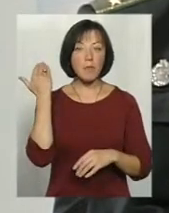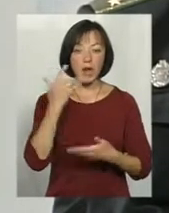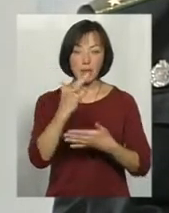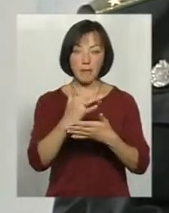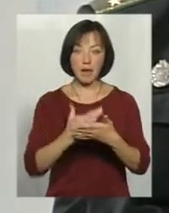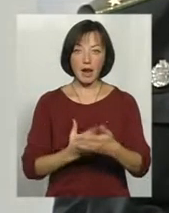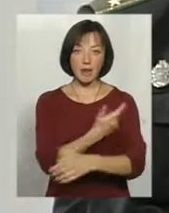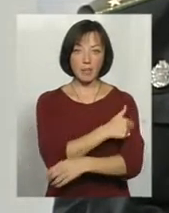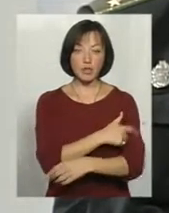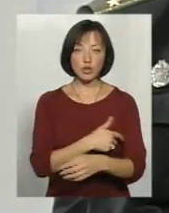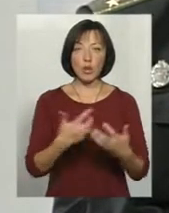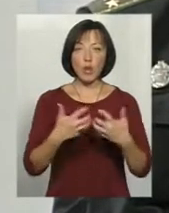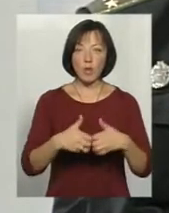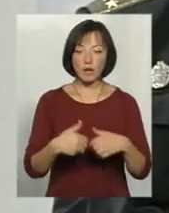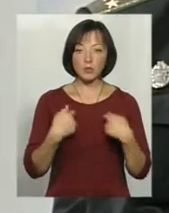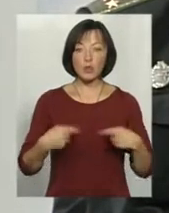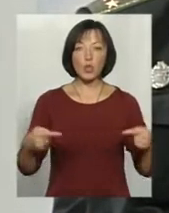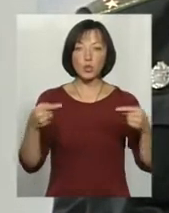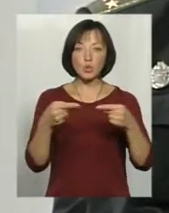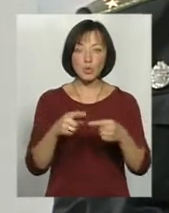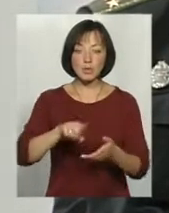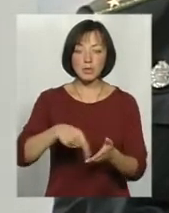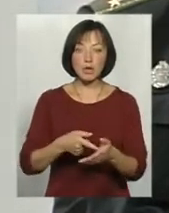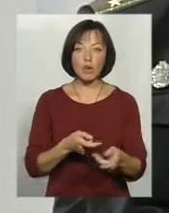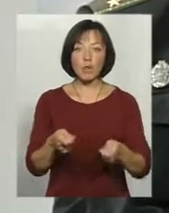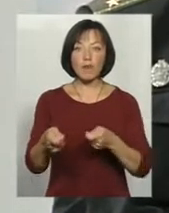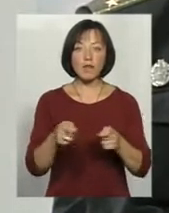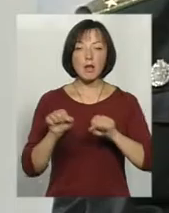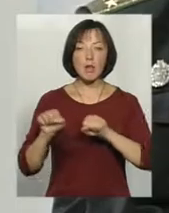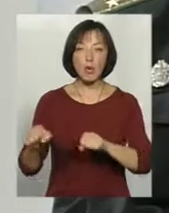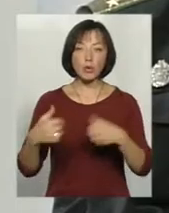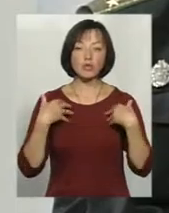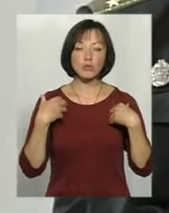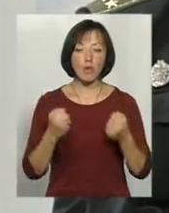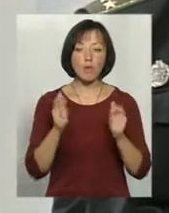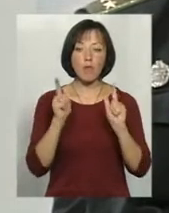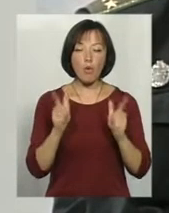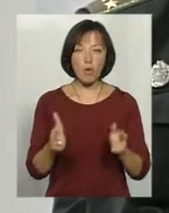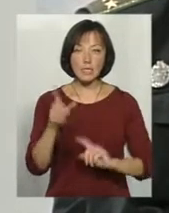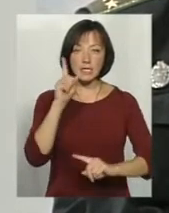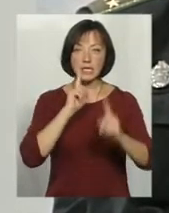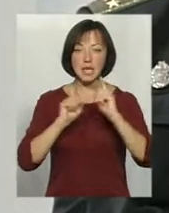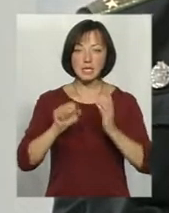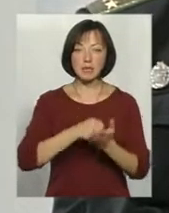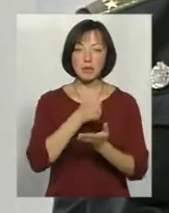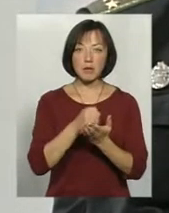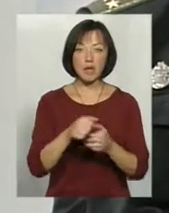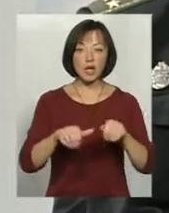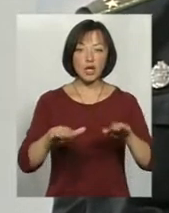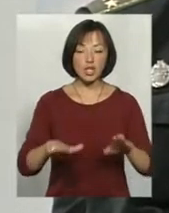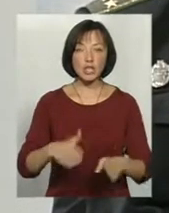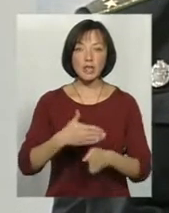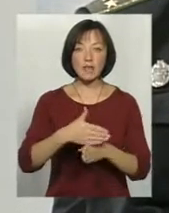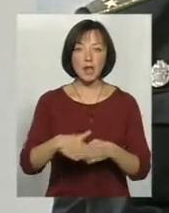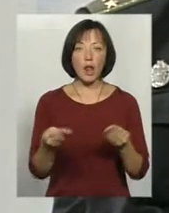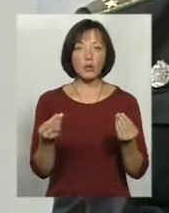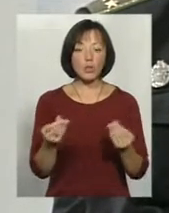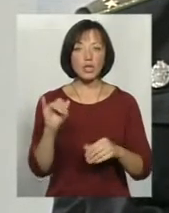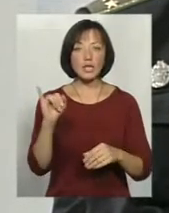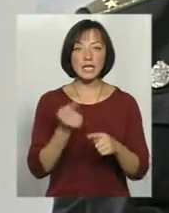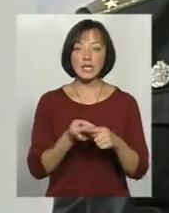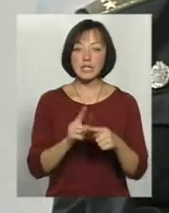медичного обладнання ми узгоджуємо з міським управлінням охорони здоров'я, погоджуємо, сесія приймає рішення, виділяються кошти, і